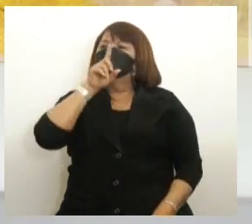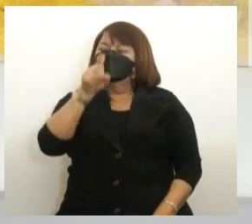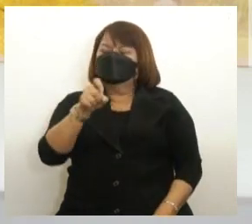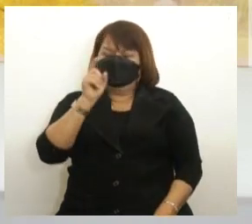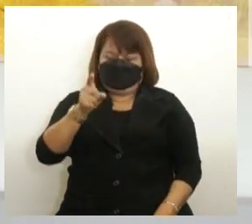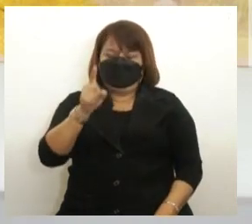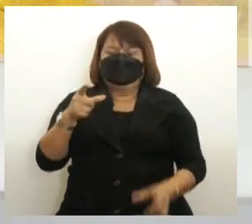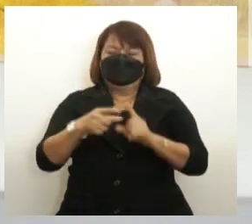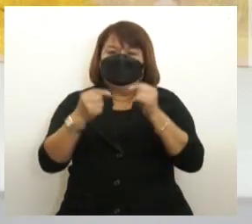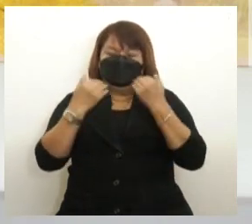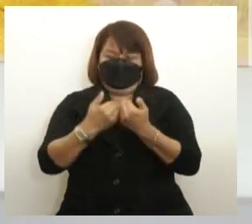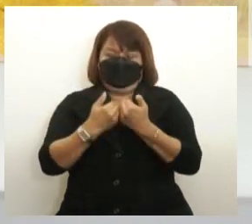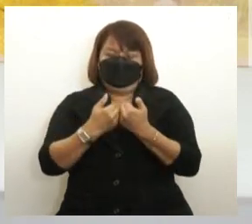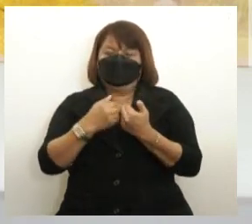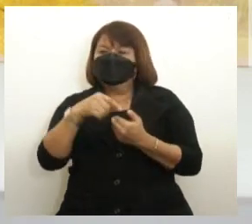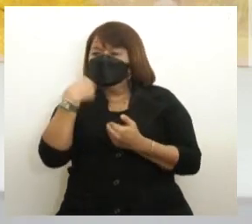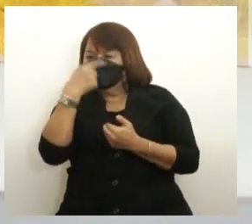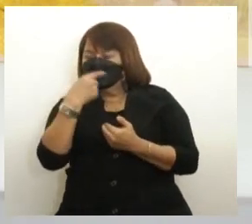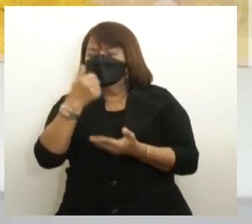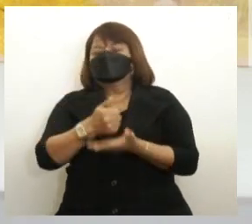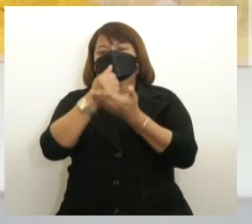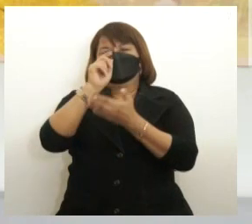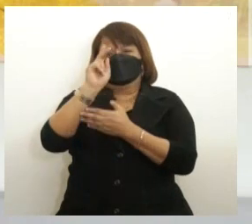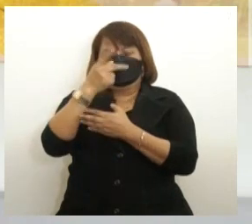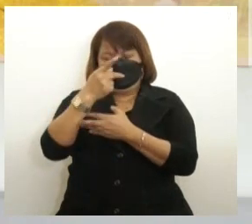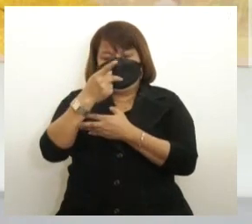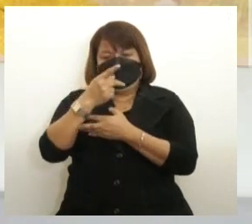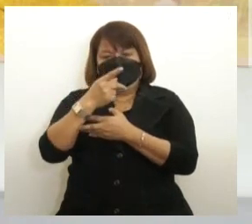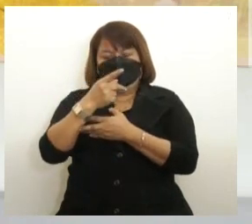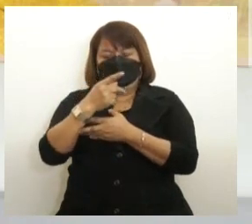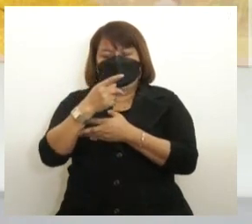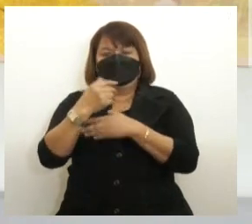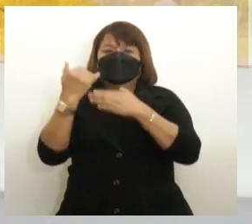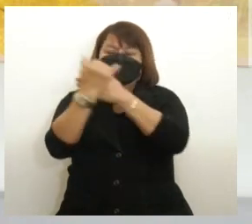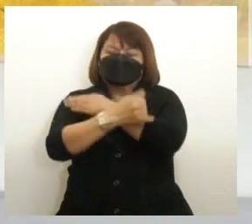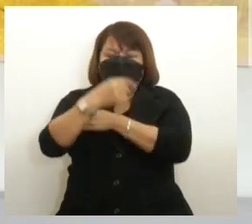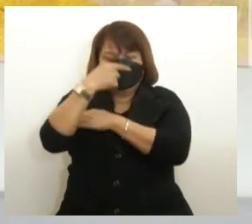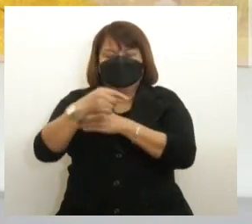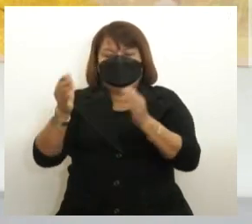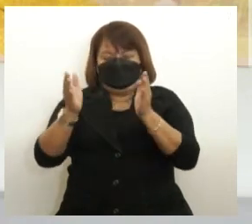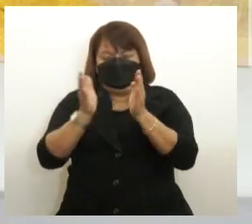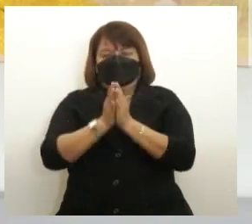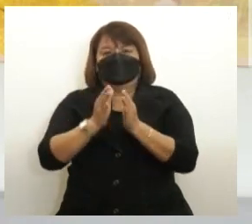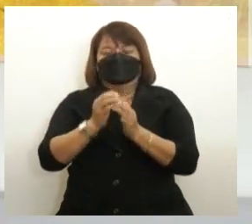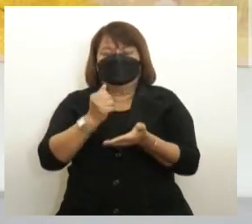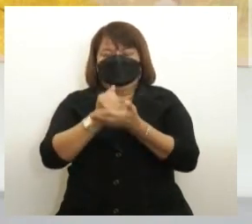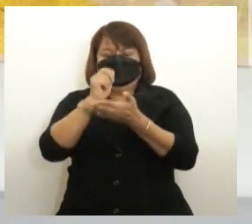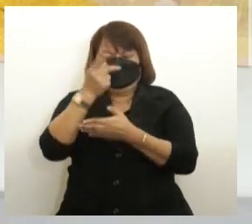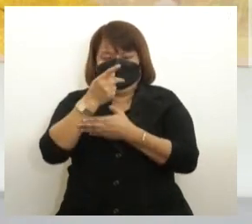องนี้แต่ถ้าหากพวกเราช่วยกันนะครับผมเชื่อว่าบ้านเมืองเกิดจากเราทุกคนที่เกิดจาก